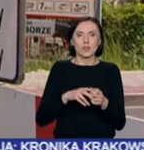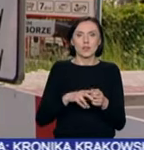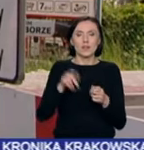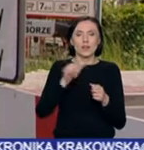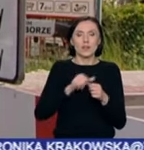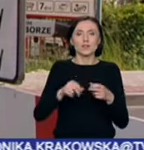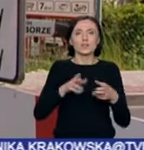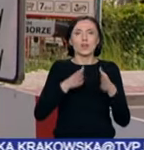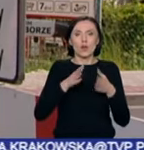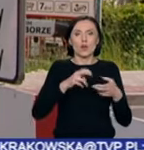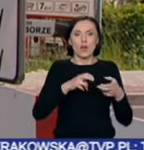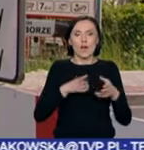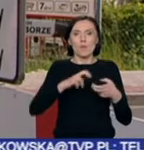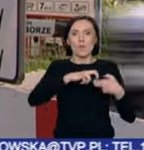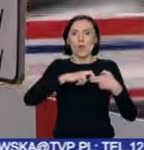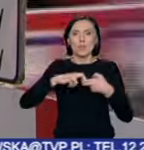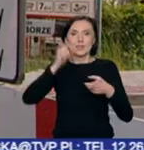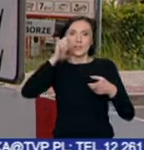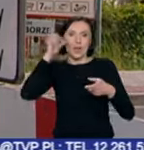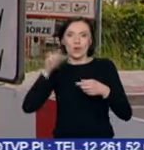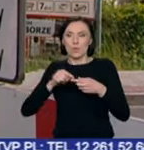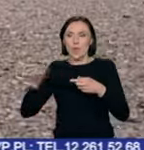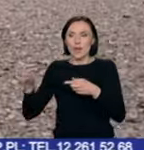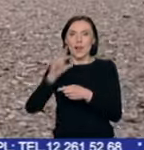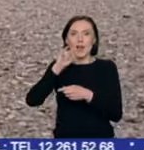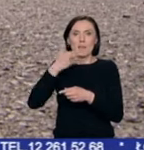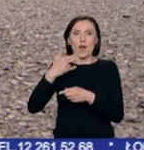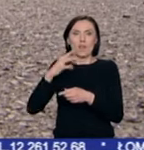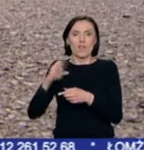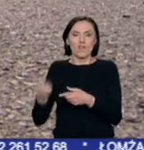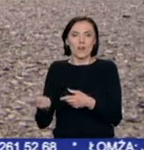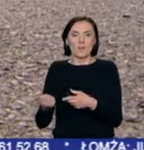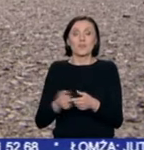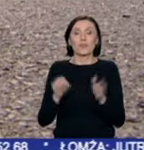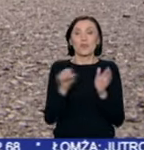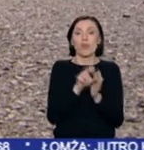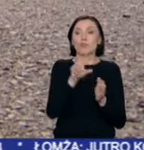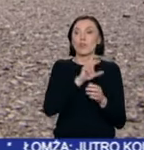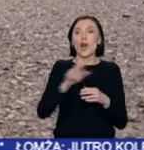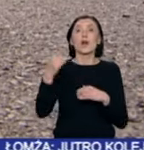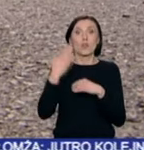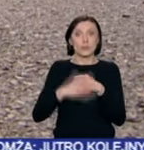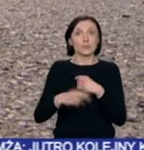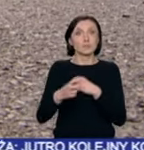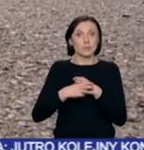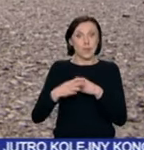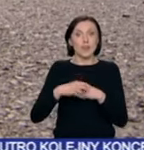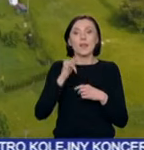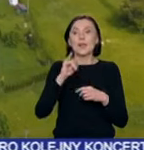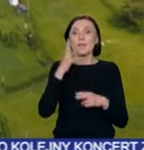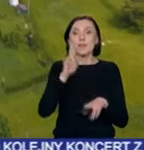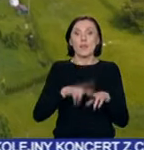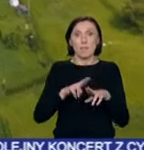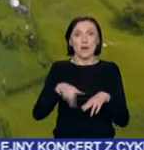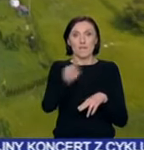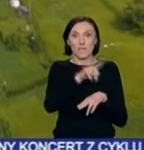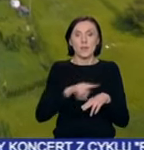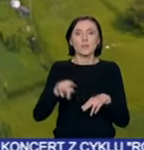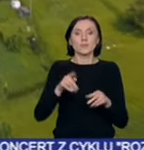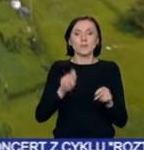połączenia Zakopianki z Limanową, Nowym Sączem. Jednak do czasu zakończenia badań geologicznych i naprawy uszkodzeń mieszkańcy